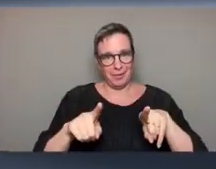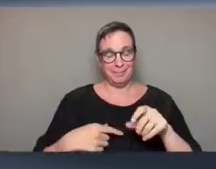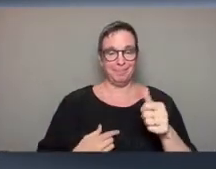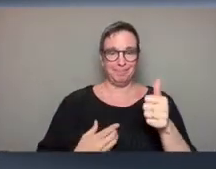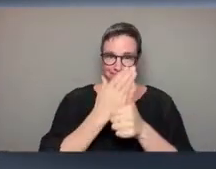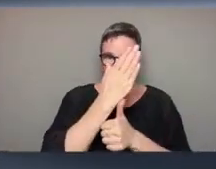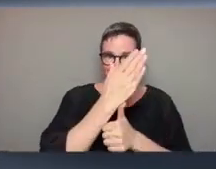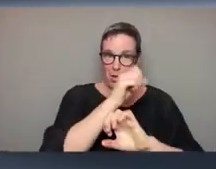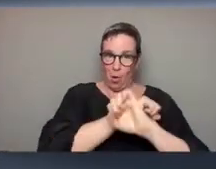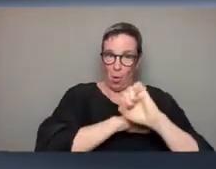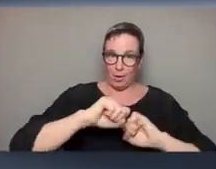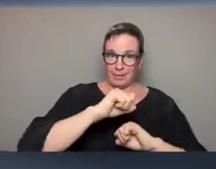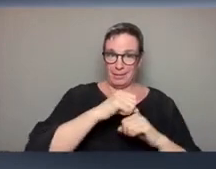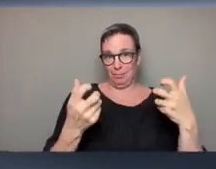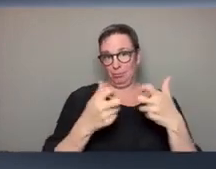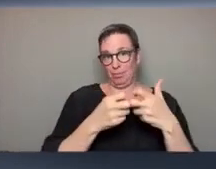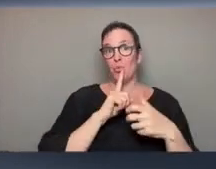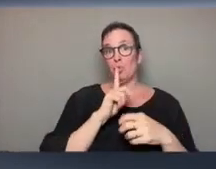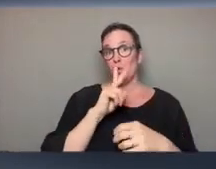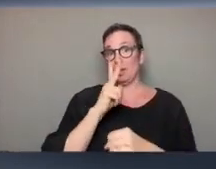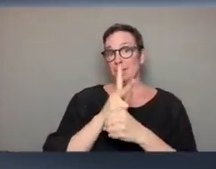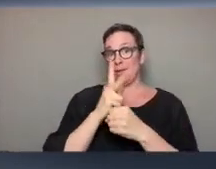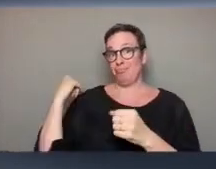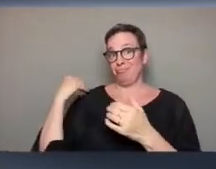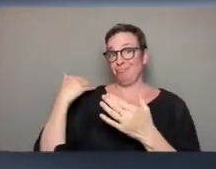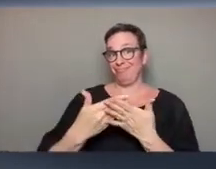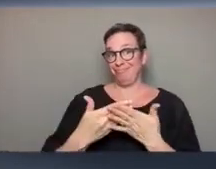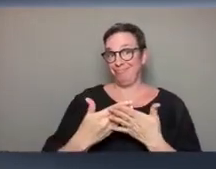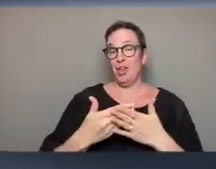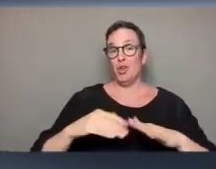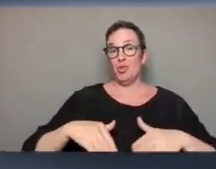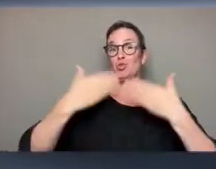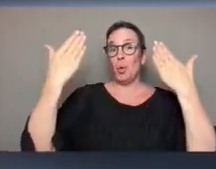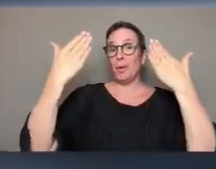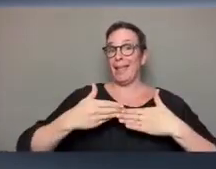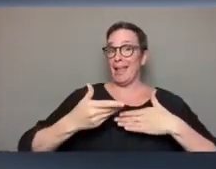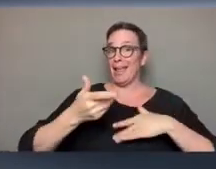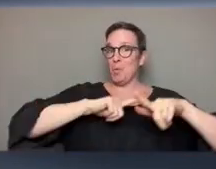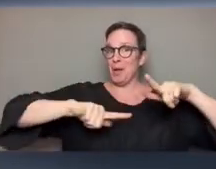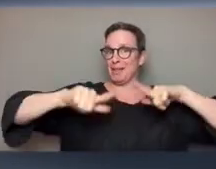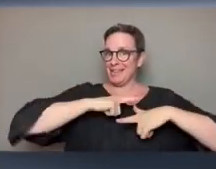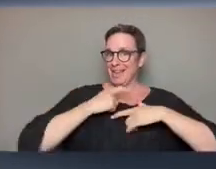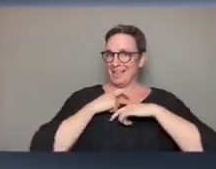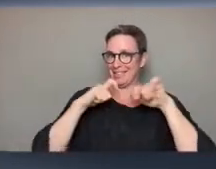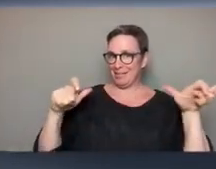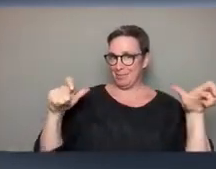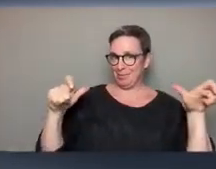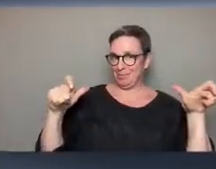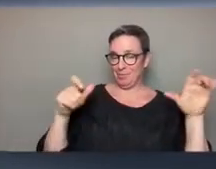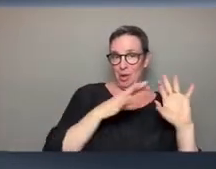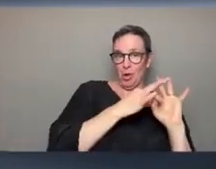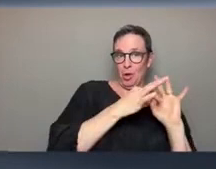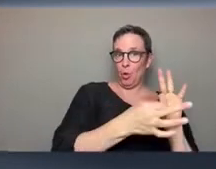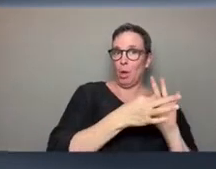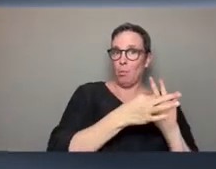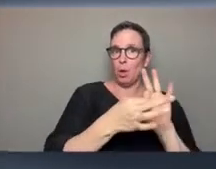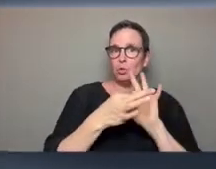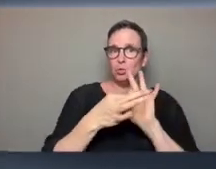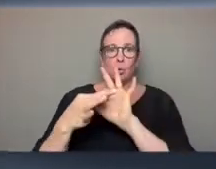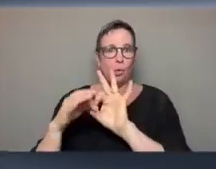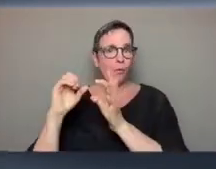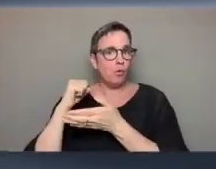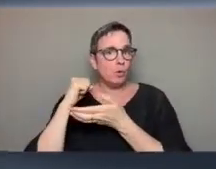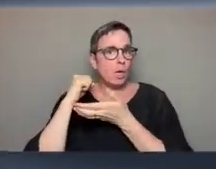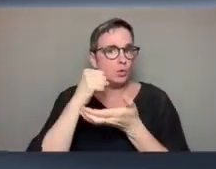organise d'une part, et ce depuis 3 ans, une journée de loisirs accessible en collaboration avec différentes fondations